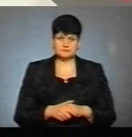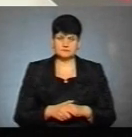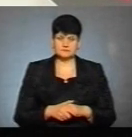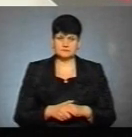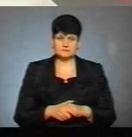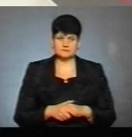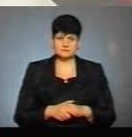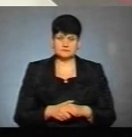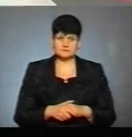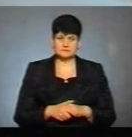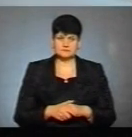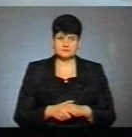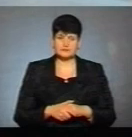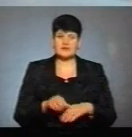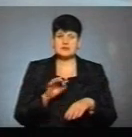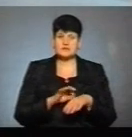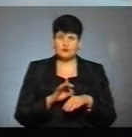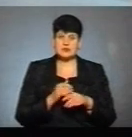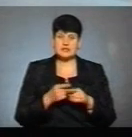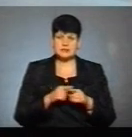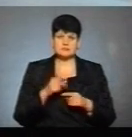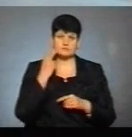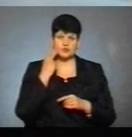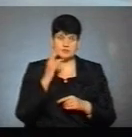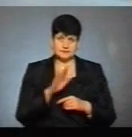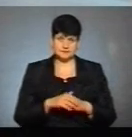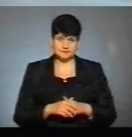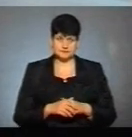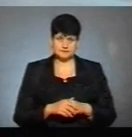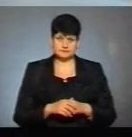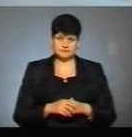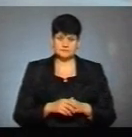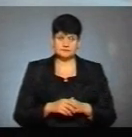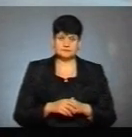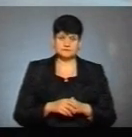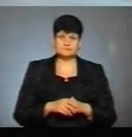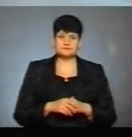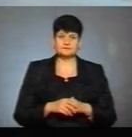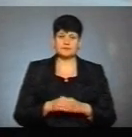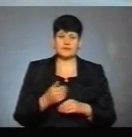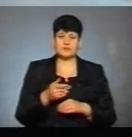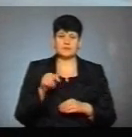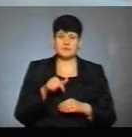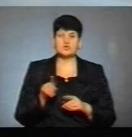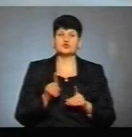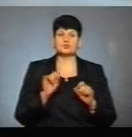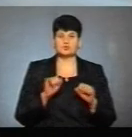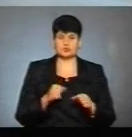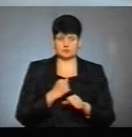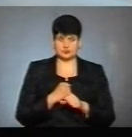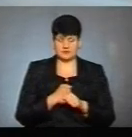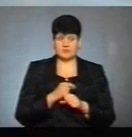Скажімо так, захворювання – це є хронічне. Тобто хронічне. Що ми можемо зробити, це ми